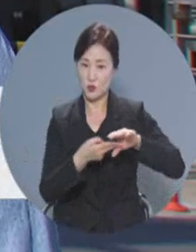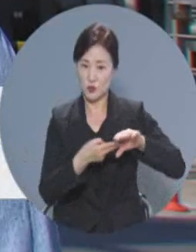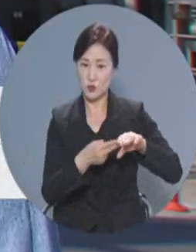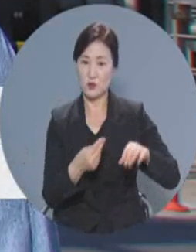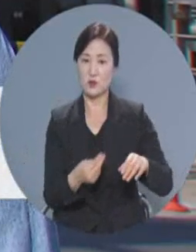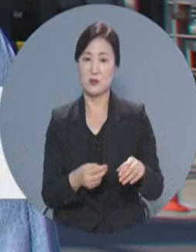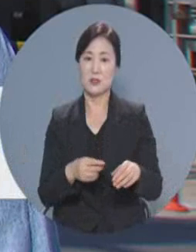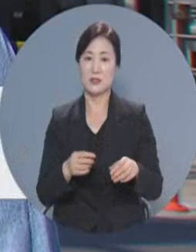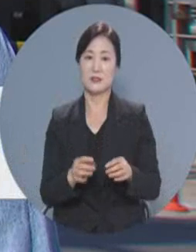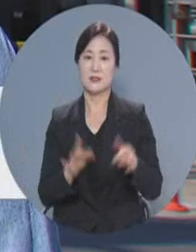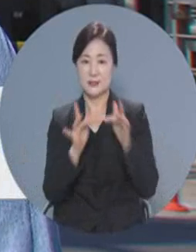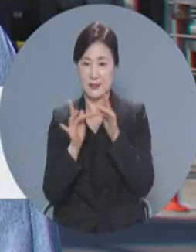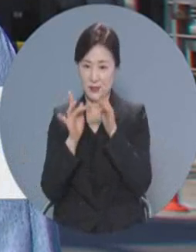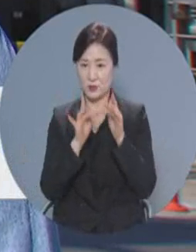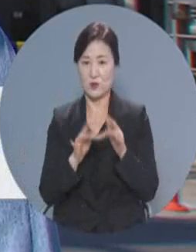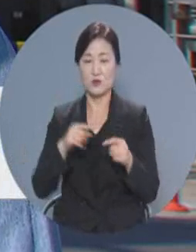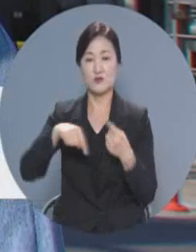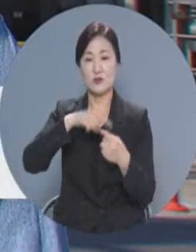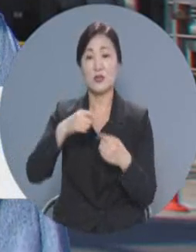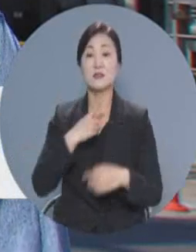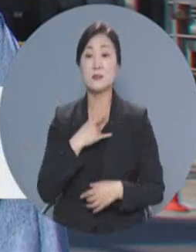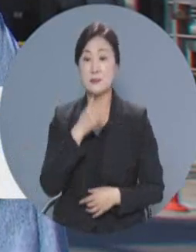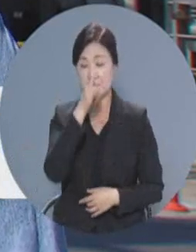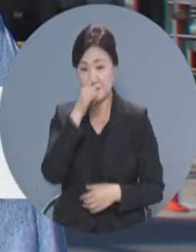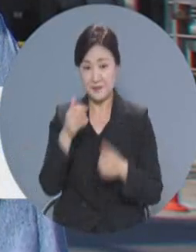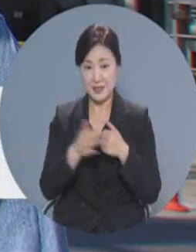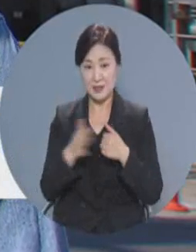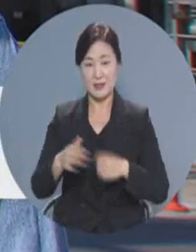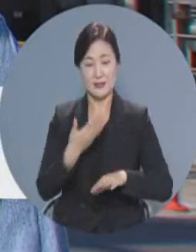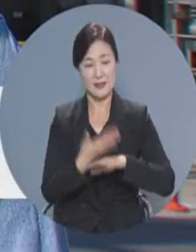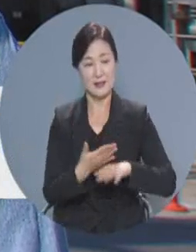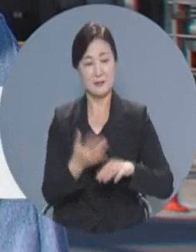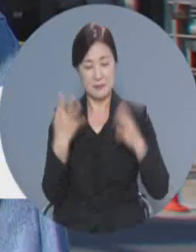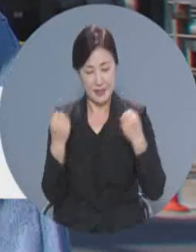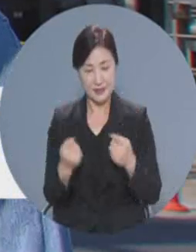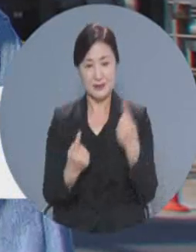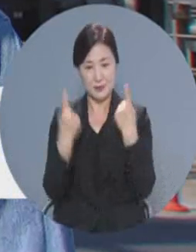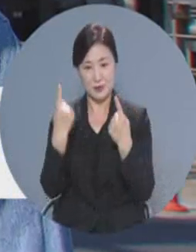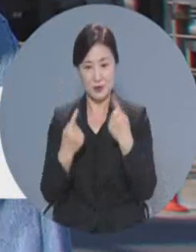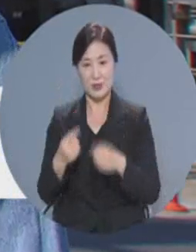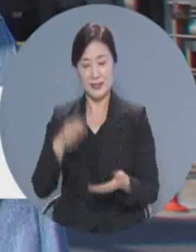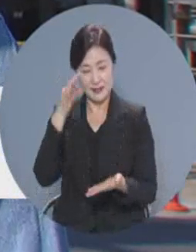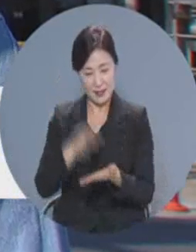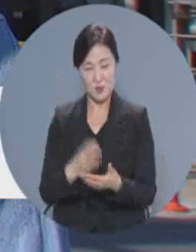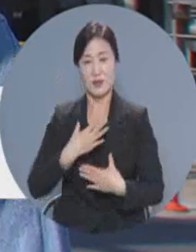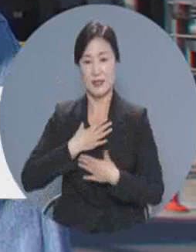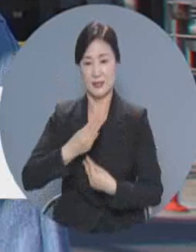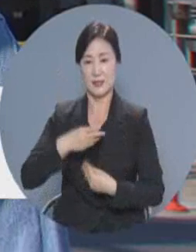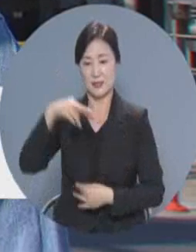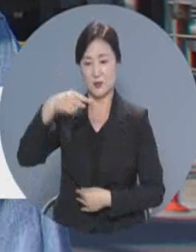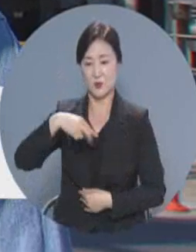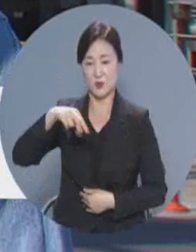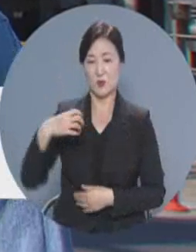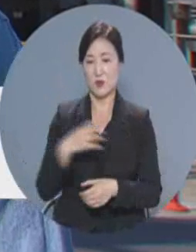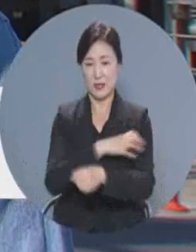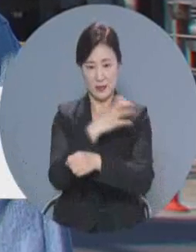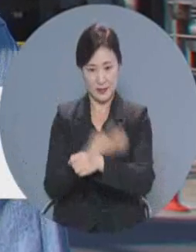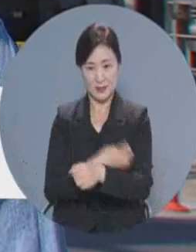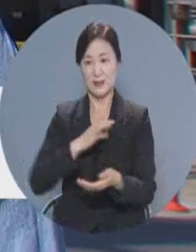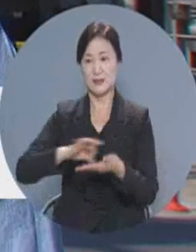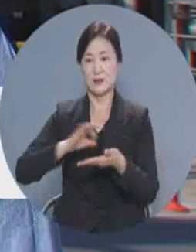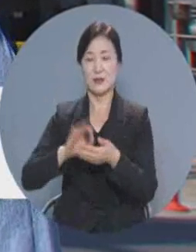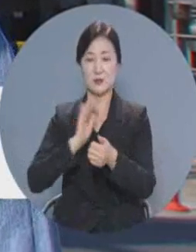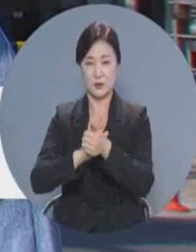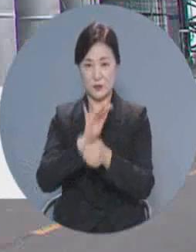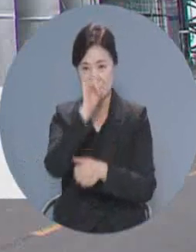등을 운영했던 역량을 바탕으로 보다 많은 분들이 저렴하고 안전하게 수소에너지를